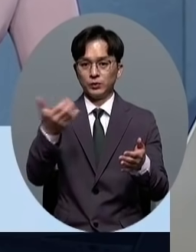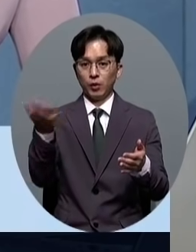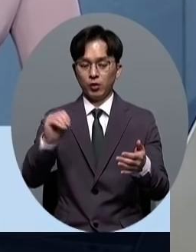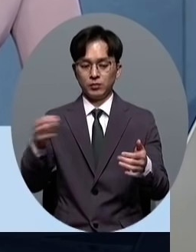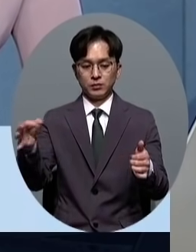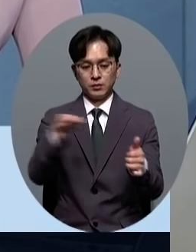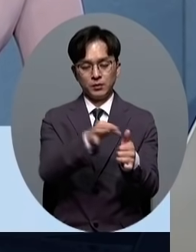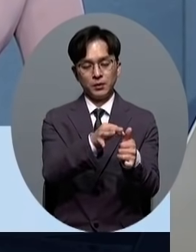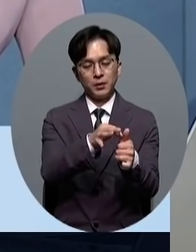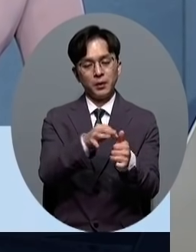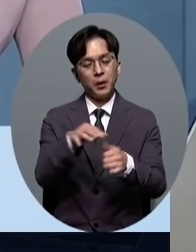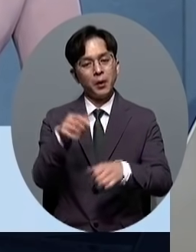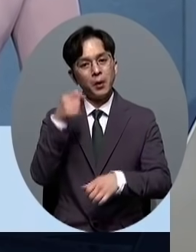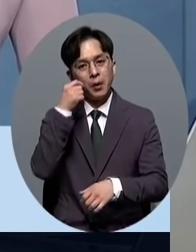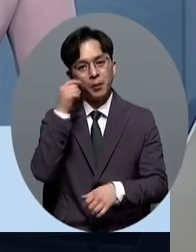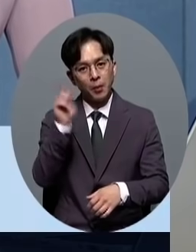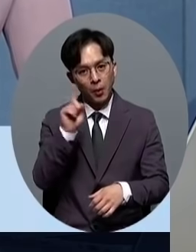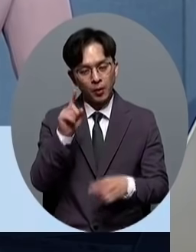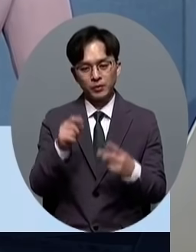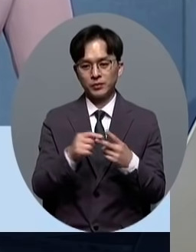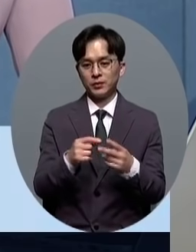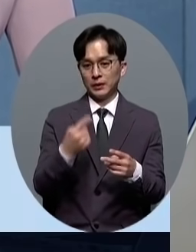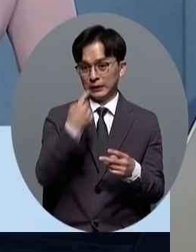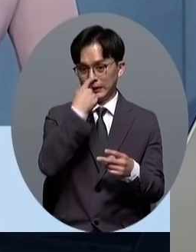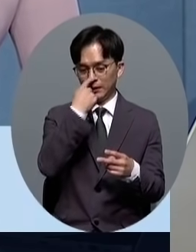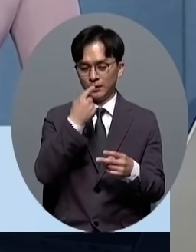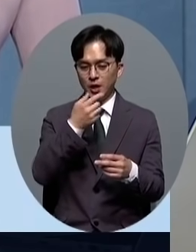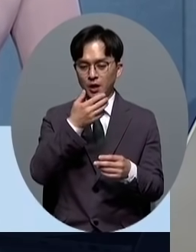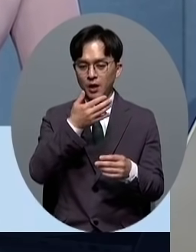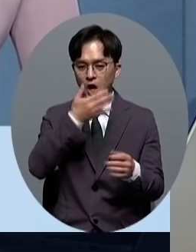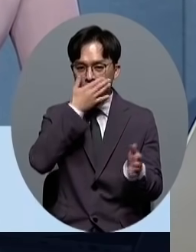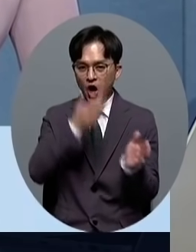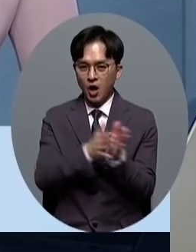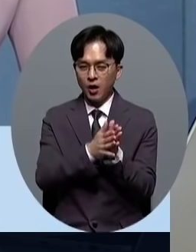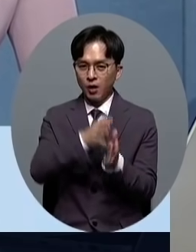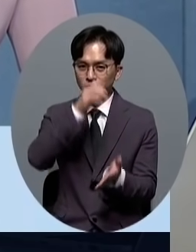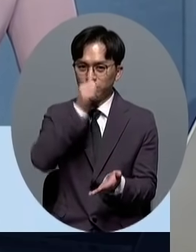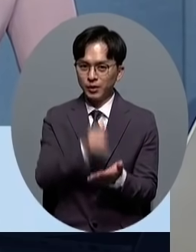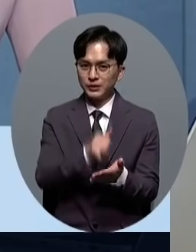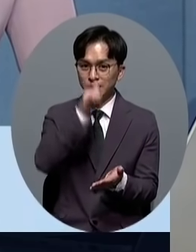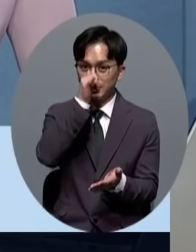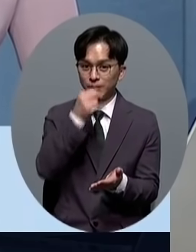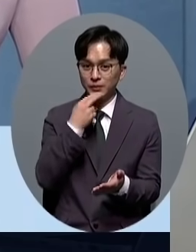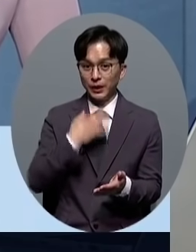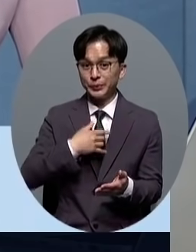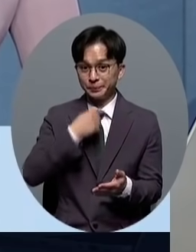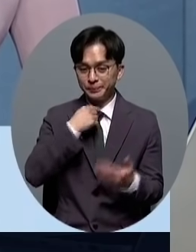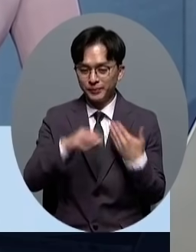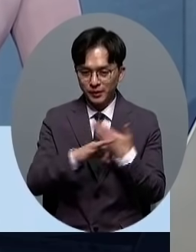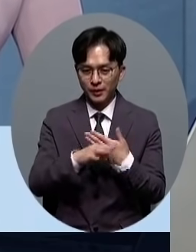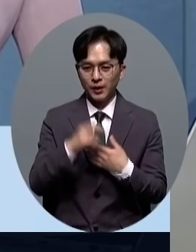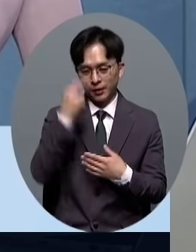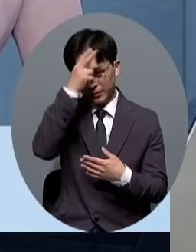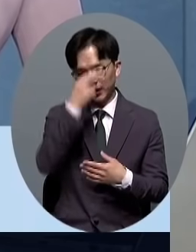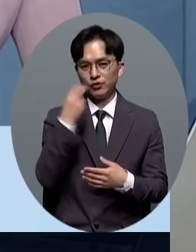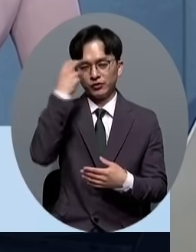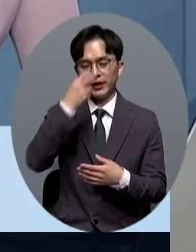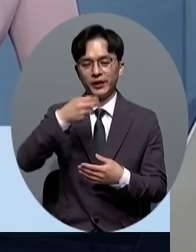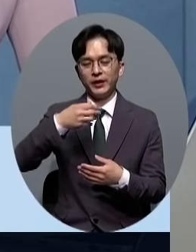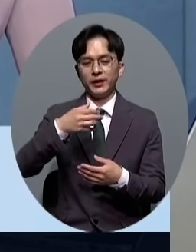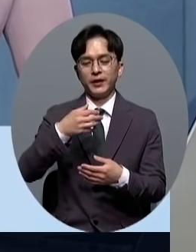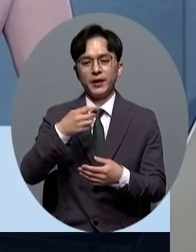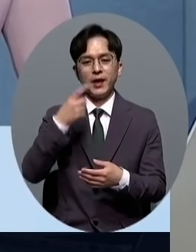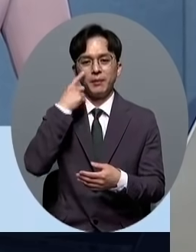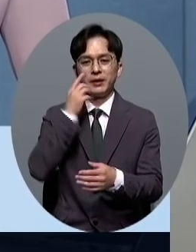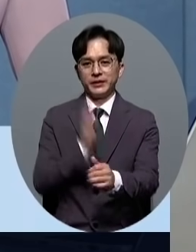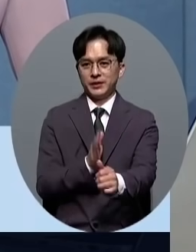특검으로 수사가 진행되기를 요청했습니다. 국민의힘 지도부와 대선주자들은 곽 의원의 결정을 환영하며 여당의 특검 수사를